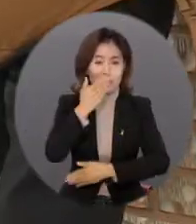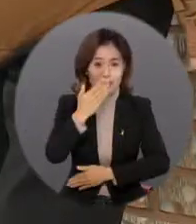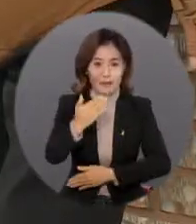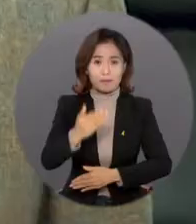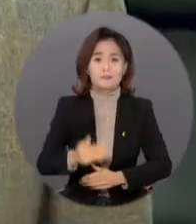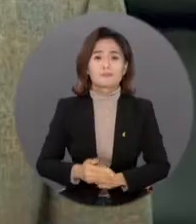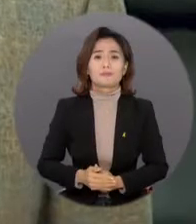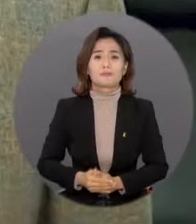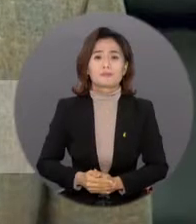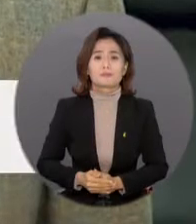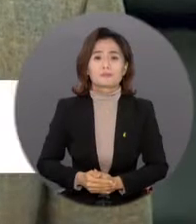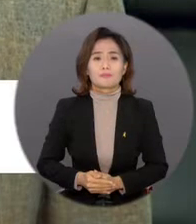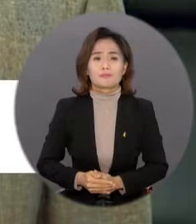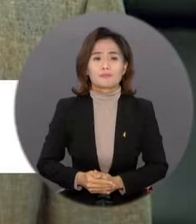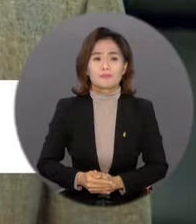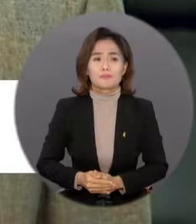됩니다.